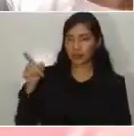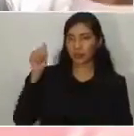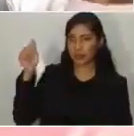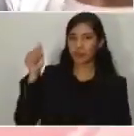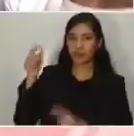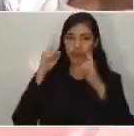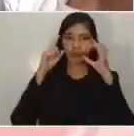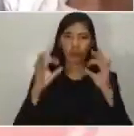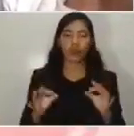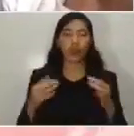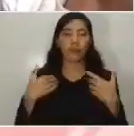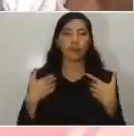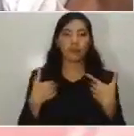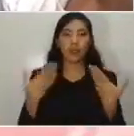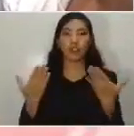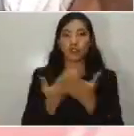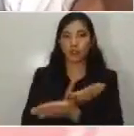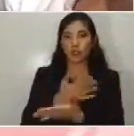nilang grupo ay mga